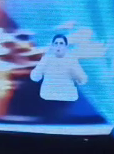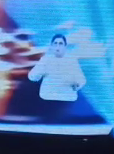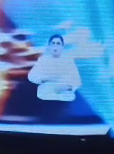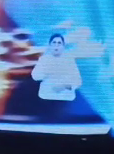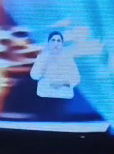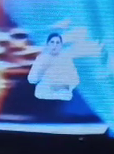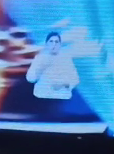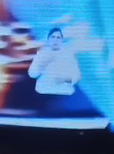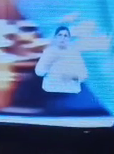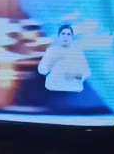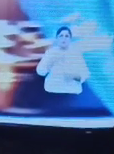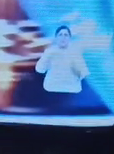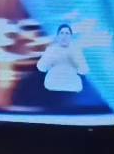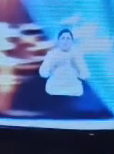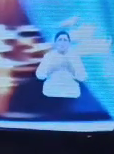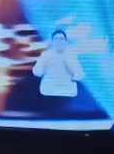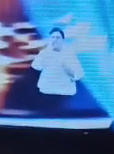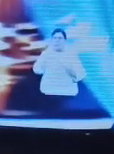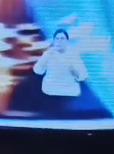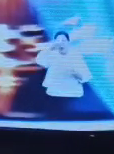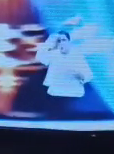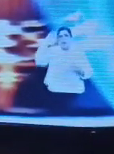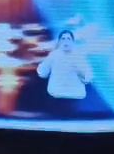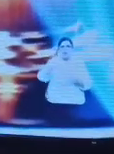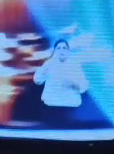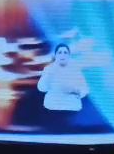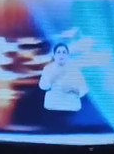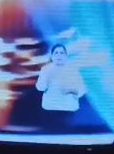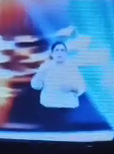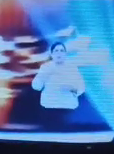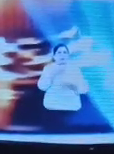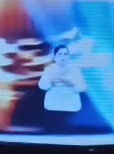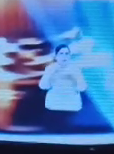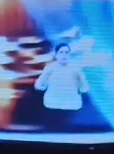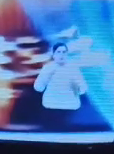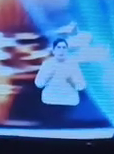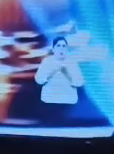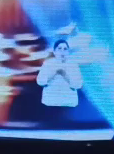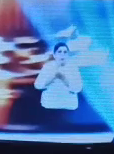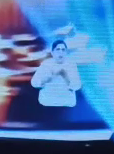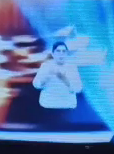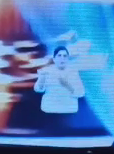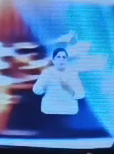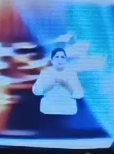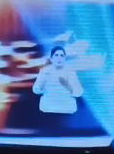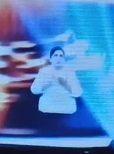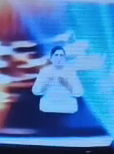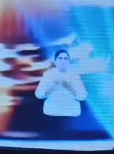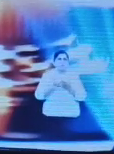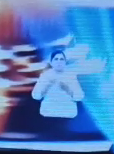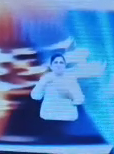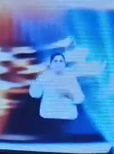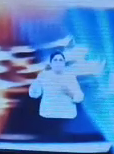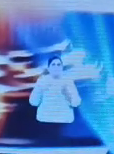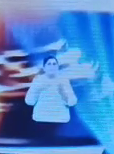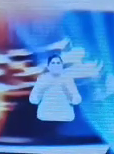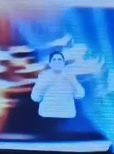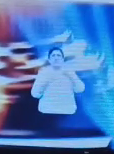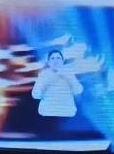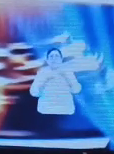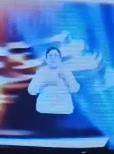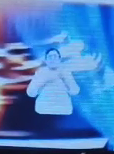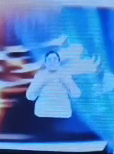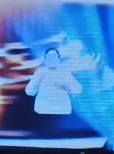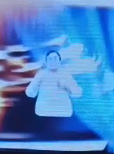مامان نسلیهان خواستن، اومد و جایزه بهترین بازیگر زن رو همونطوری که میبینین داد به پینار دنیز